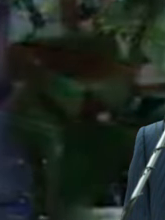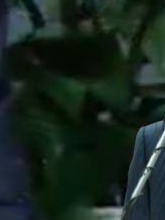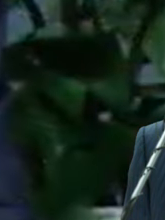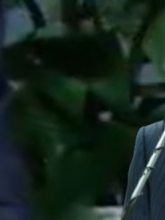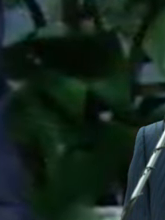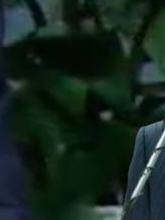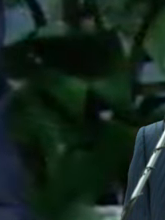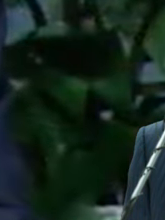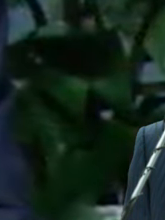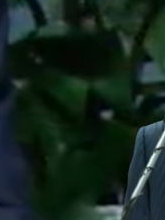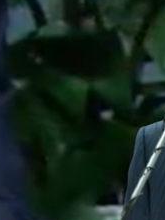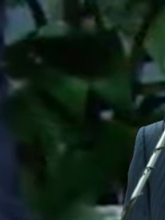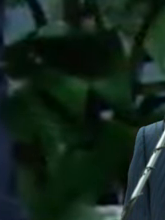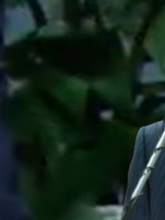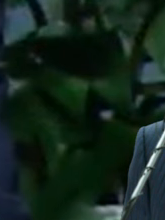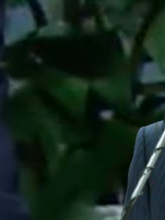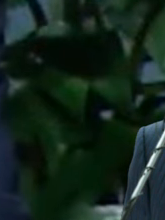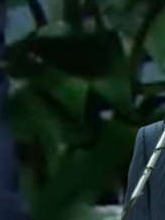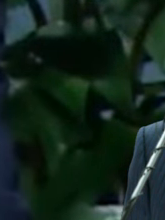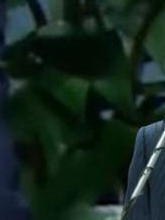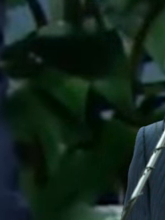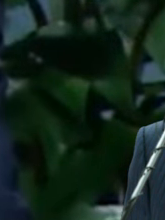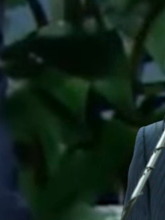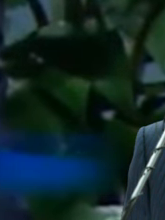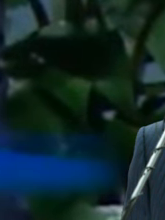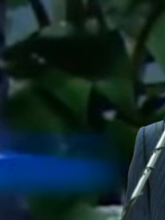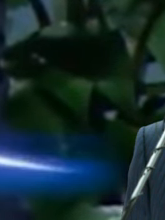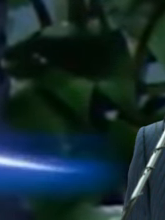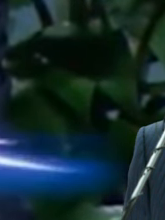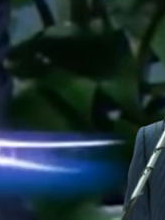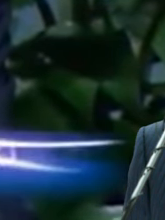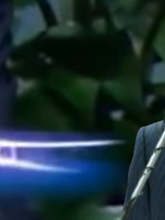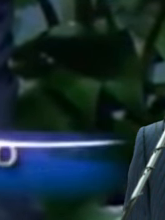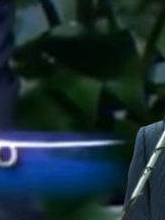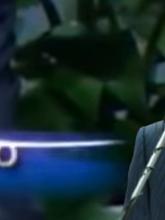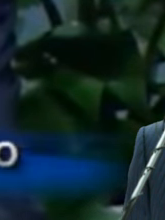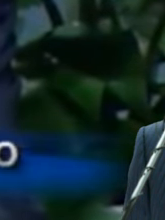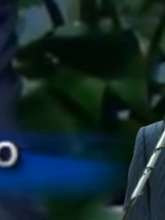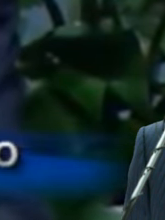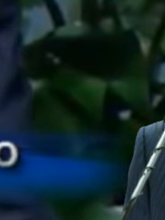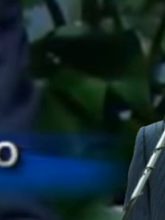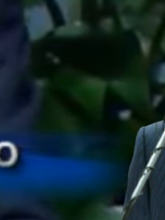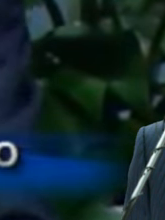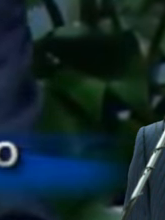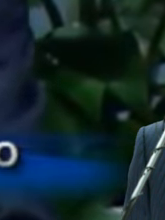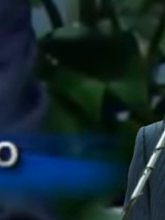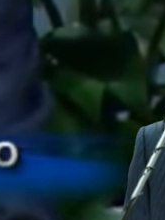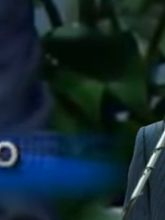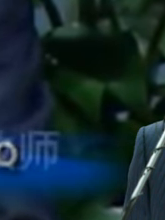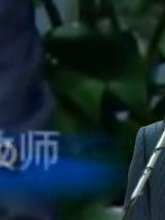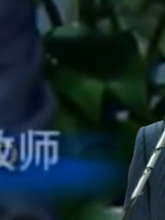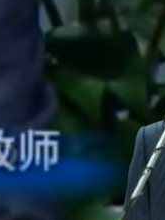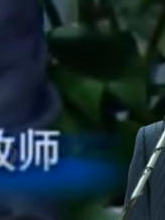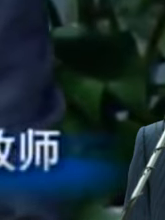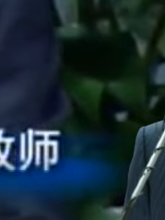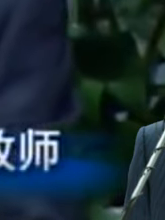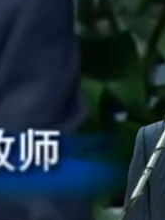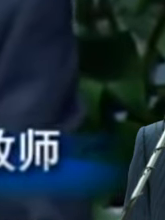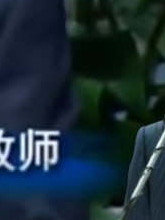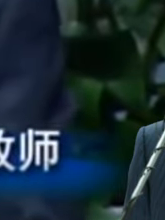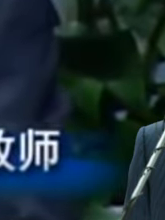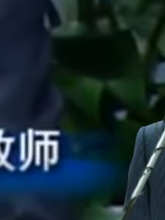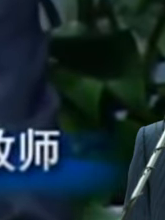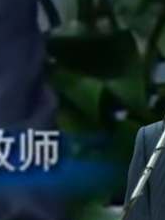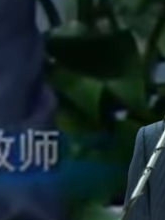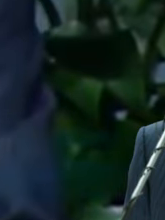할렐루야 아멘 다 같이 신앙 고백해 보십시다 나는 나 예수님이 계심으로